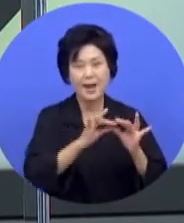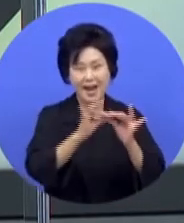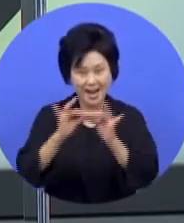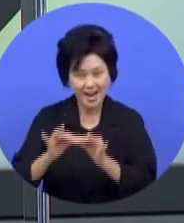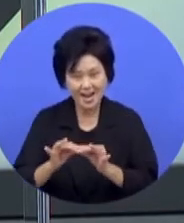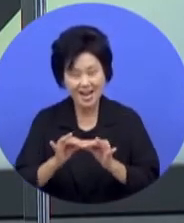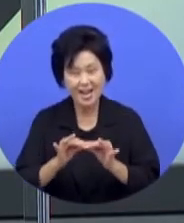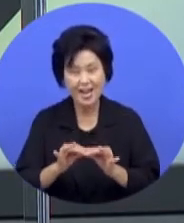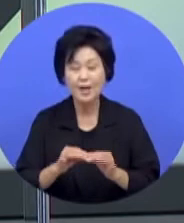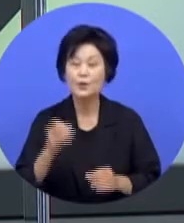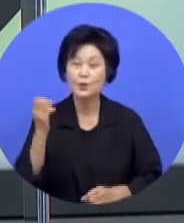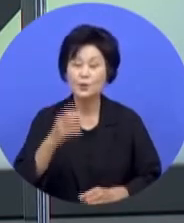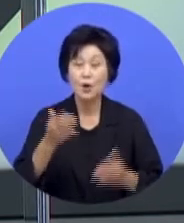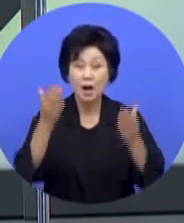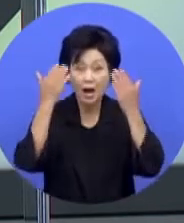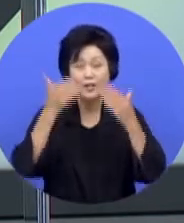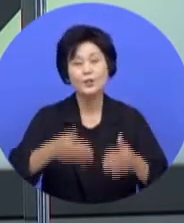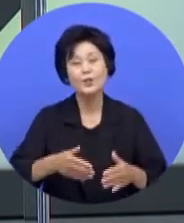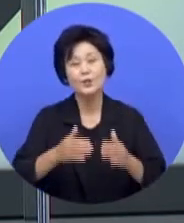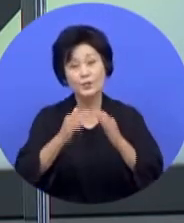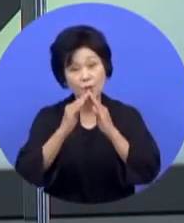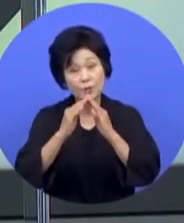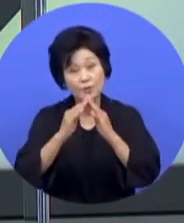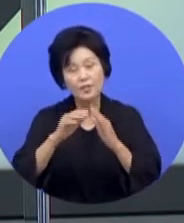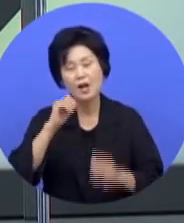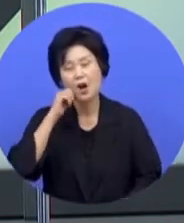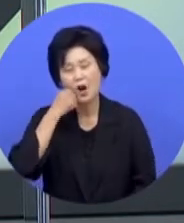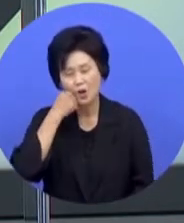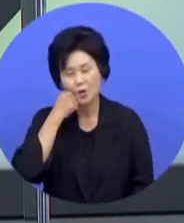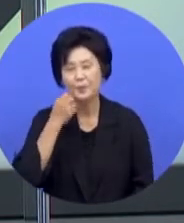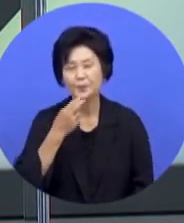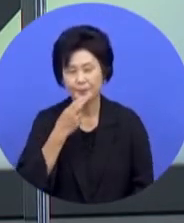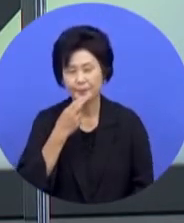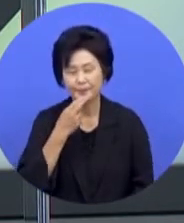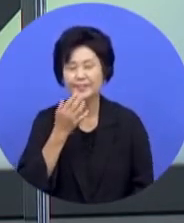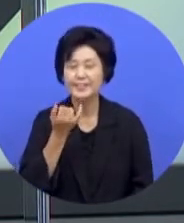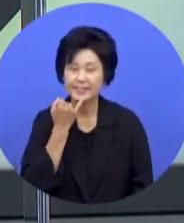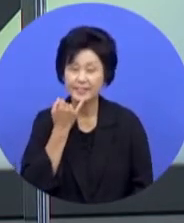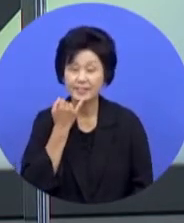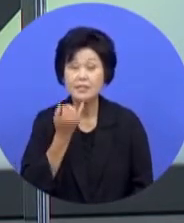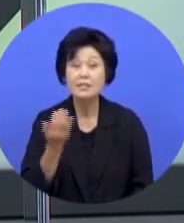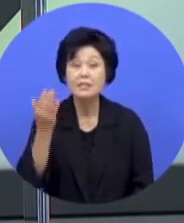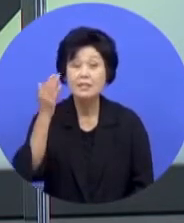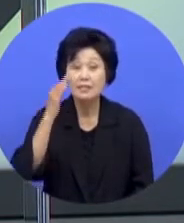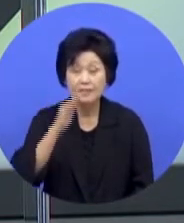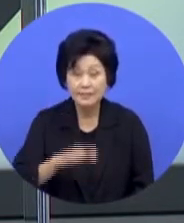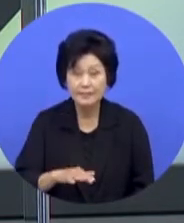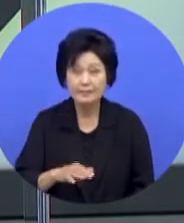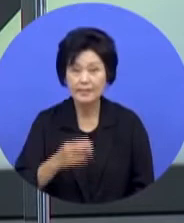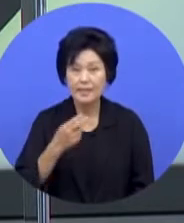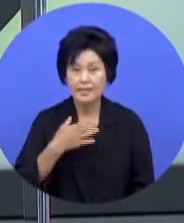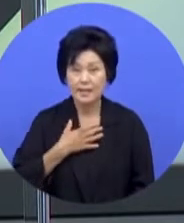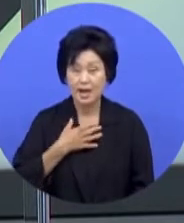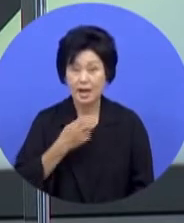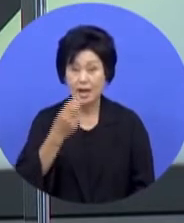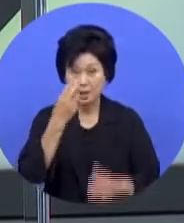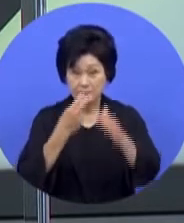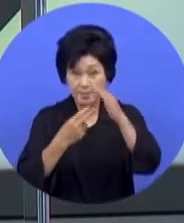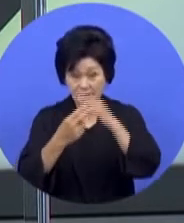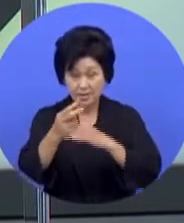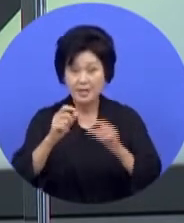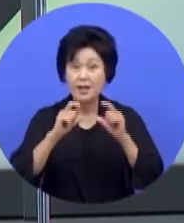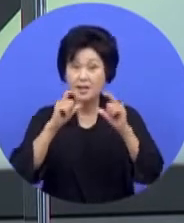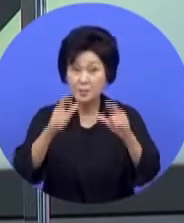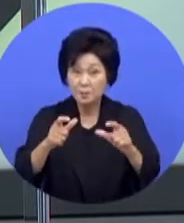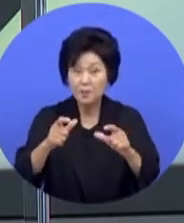어려움이 없었습니다. 다만 문제는 우리 성도님들께서 제가 비전을 선포했지만 뭐 그냥 고개로는